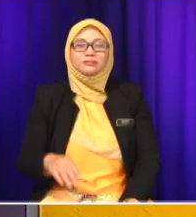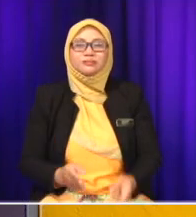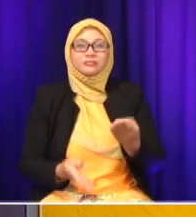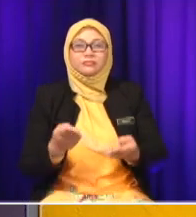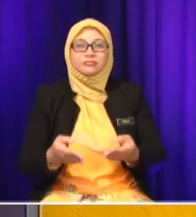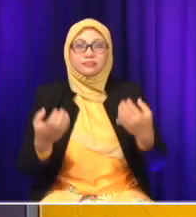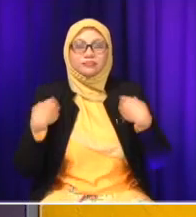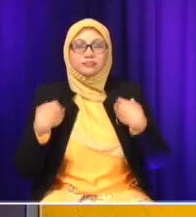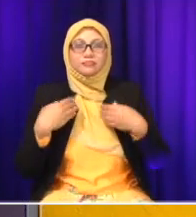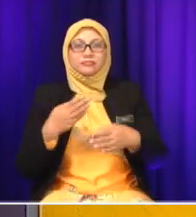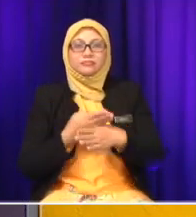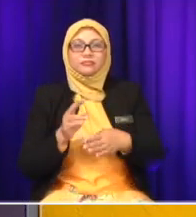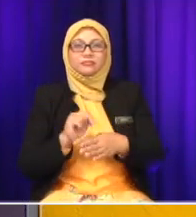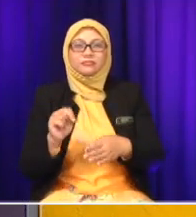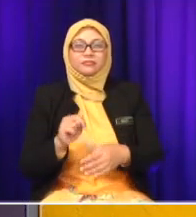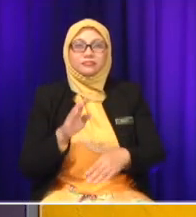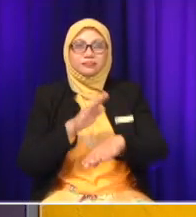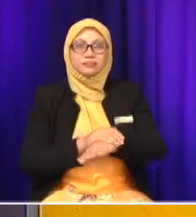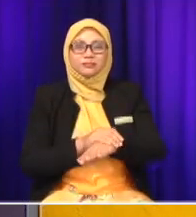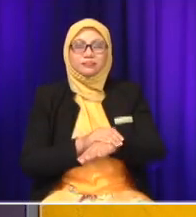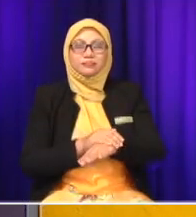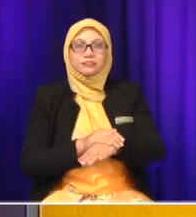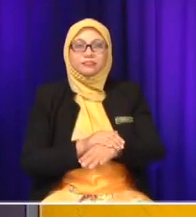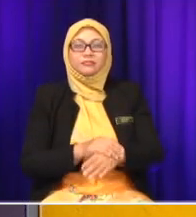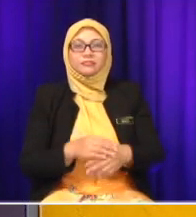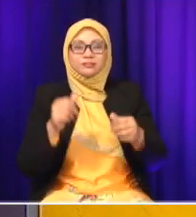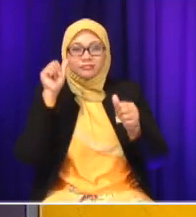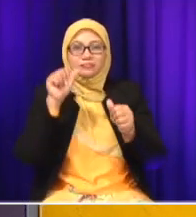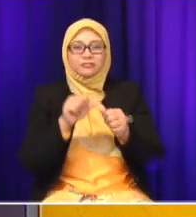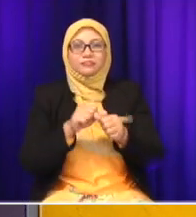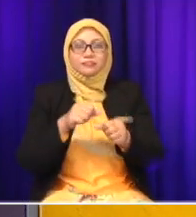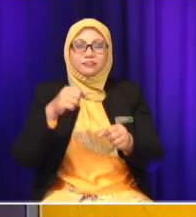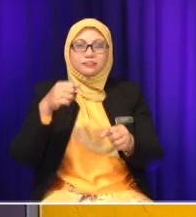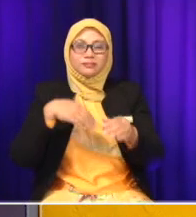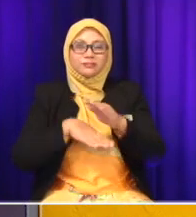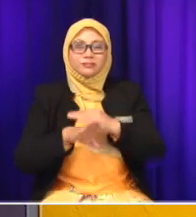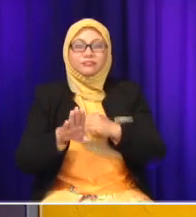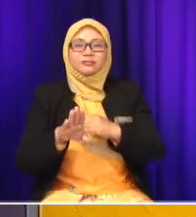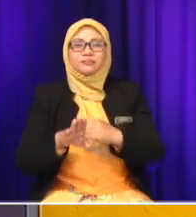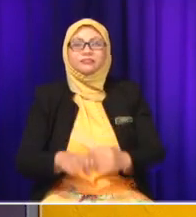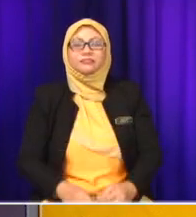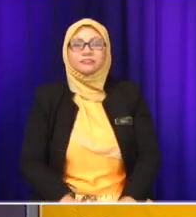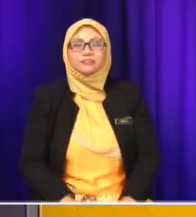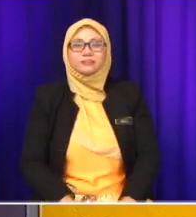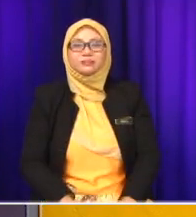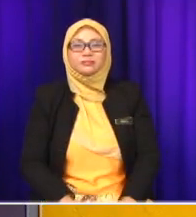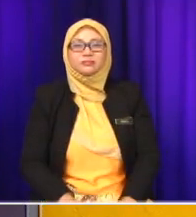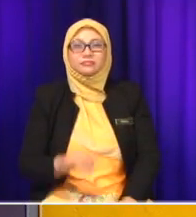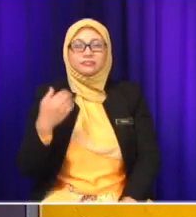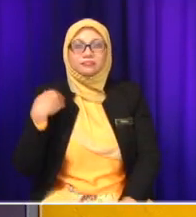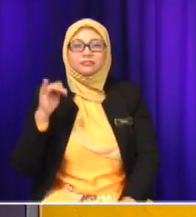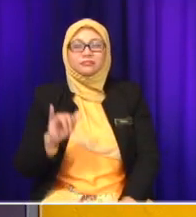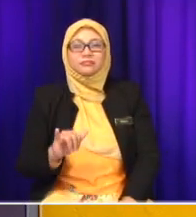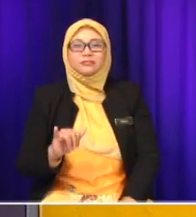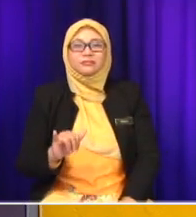menunjukkan itu adalah arah intake ataupun masukan dan ada sesetengah jenis motosikal yang menggunakan tanda titik